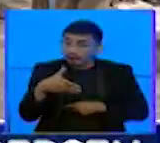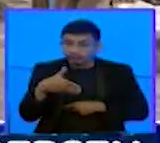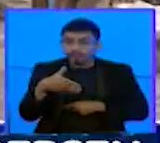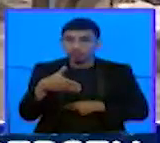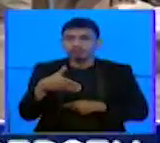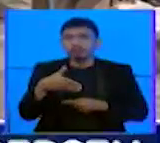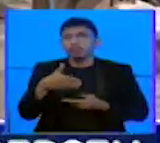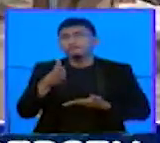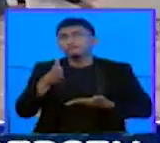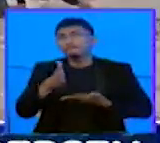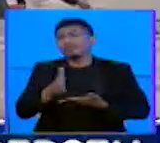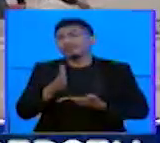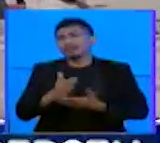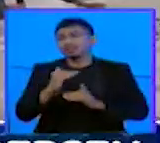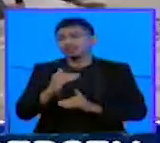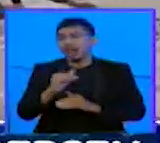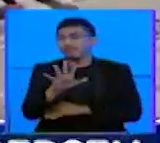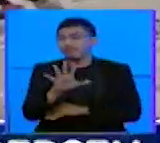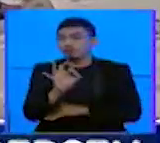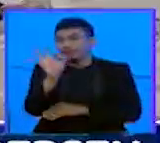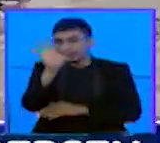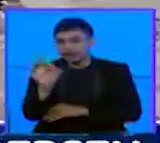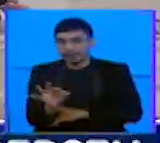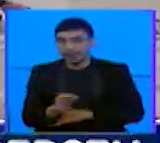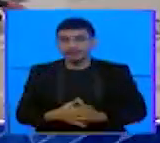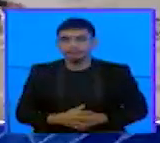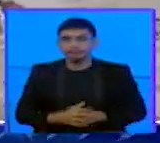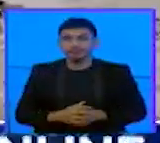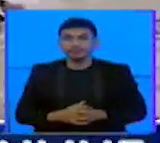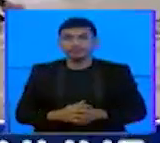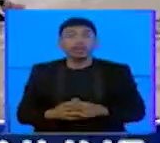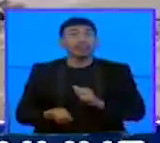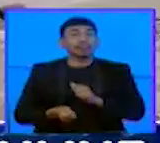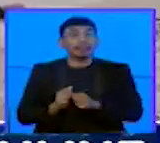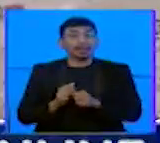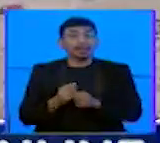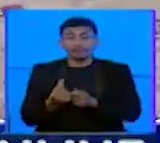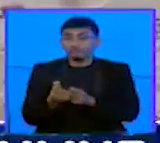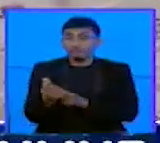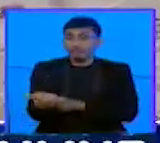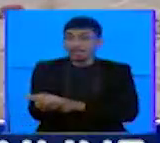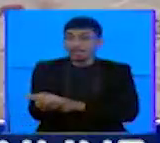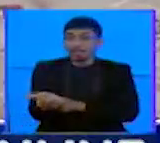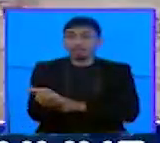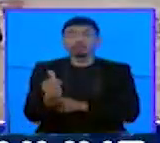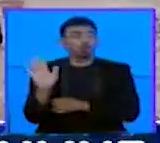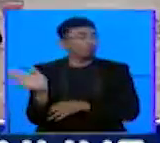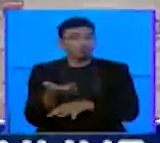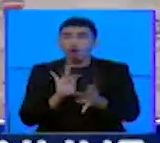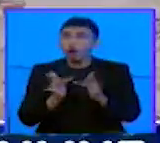hanya 50% dari kapasitas keseluruhan. Kemudian juga pemesanan tiket kini sudah melalui online dan buka tutup